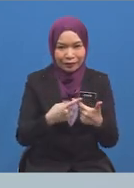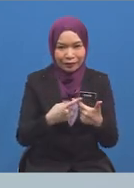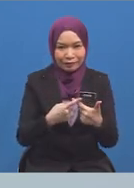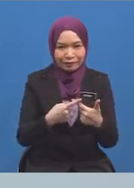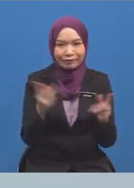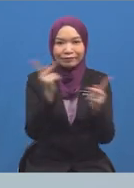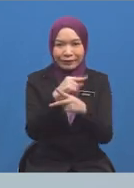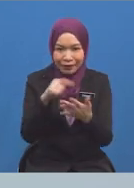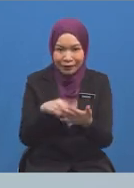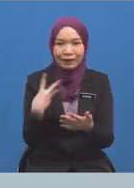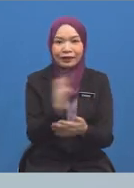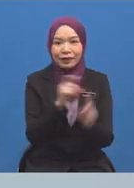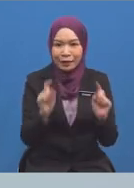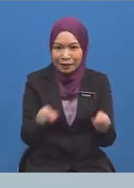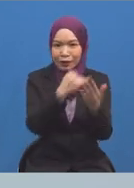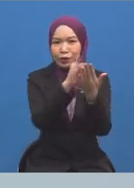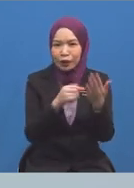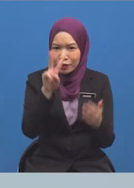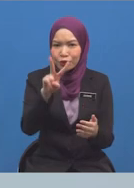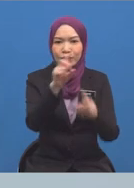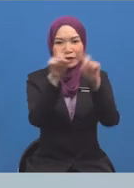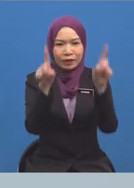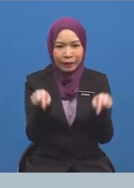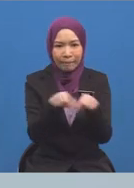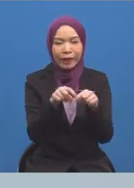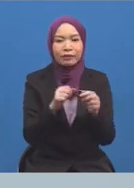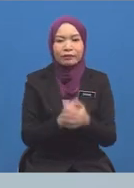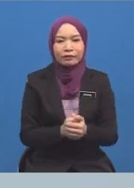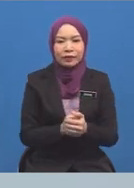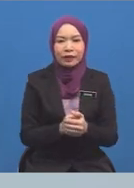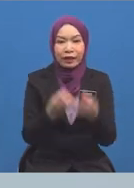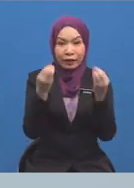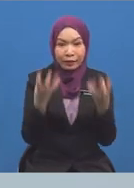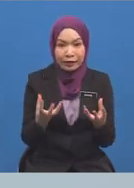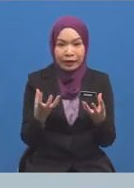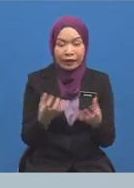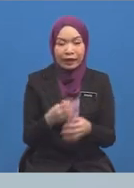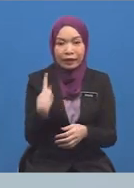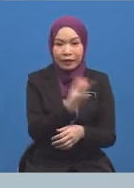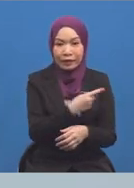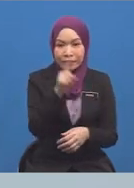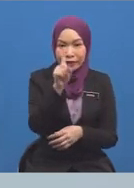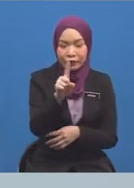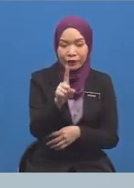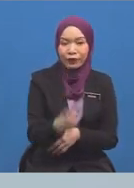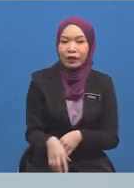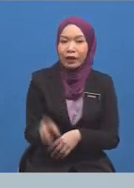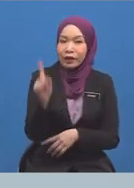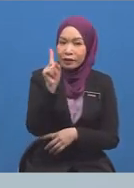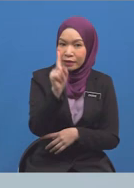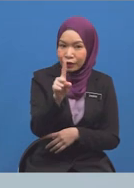duckies Duo segiempat Iyalah kan pecahan kita 1 1/3